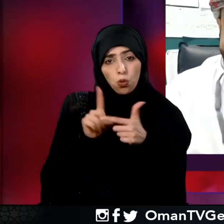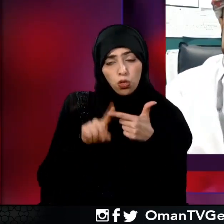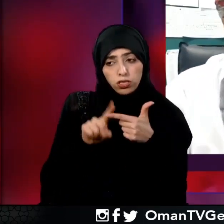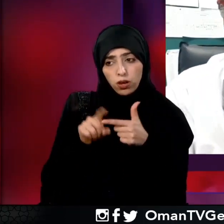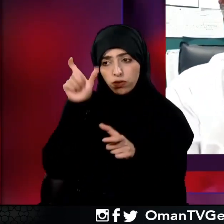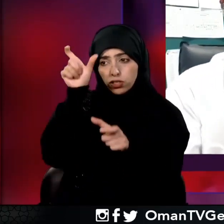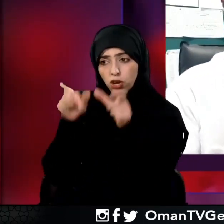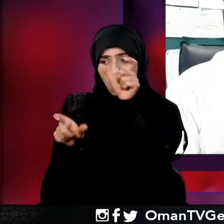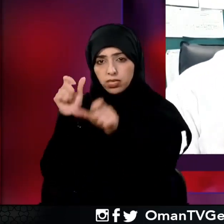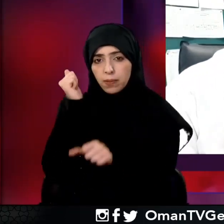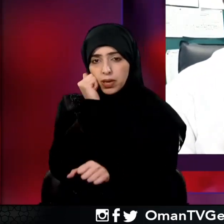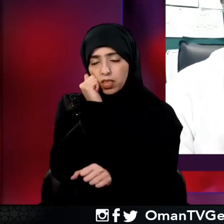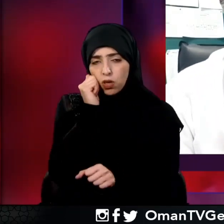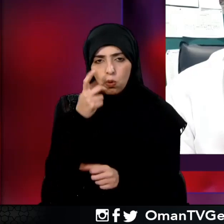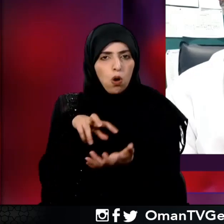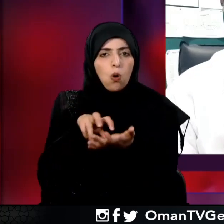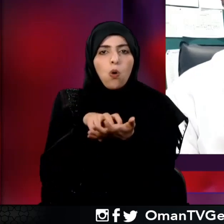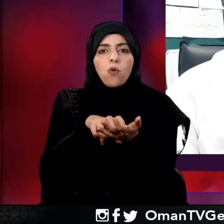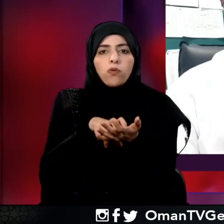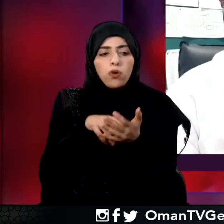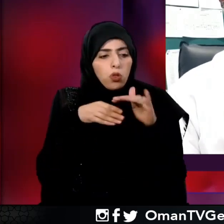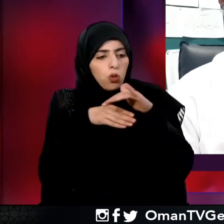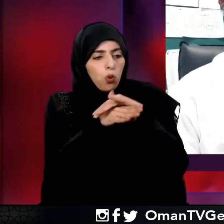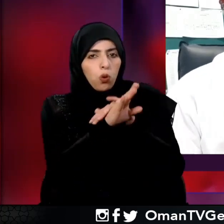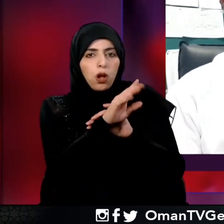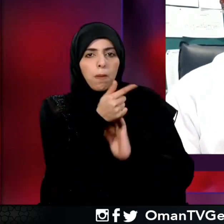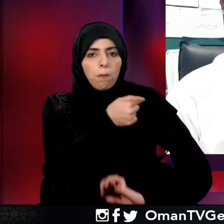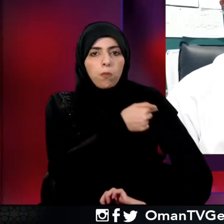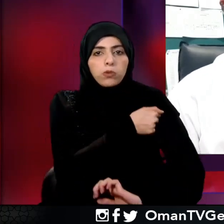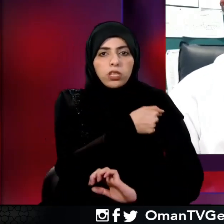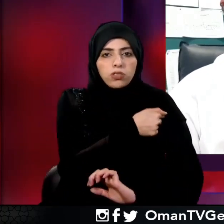لديهم تخوف من زيارة